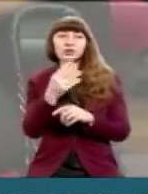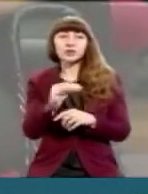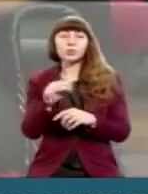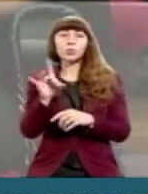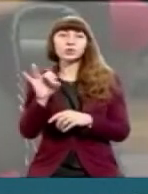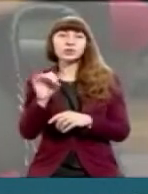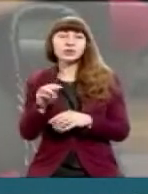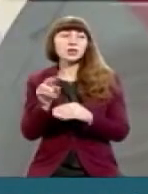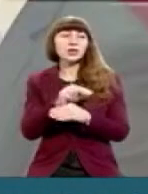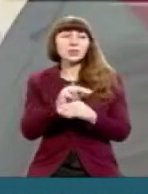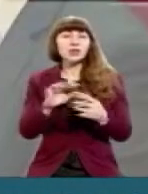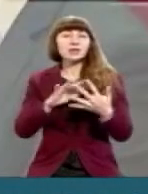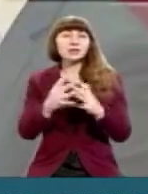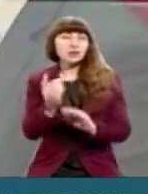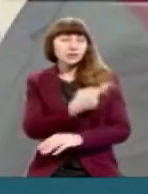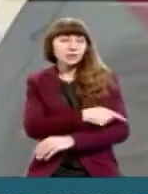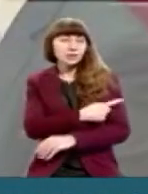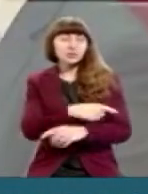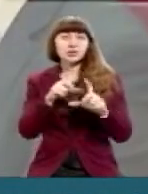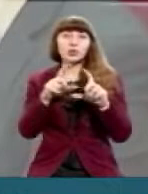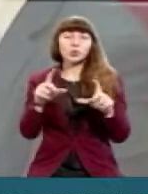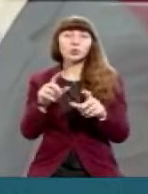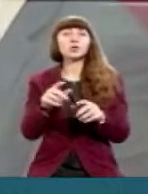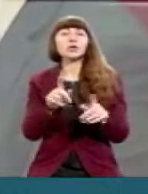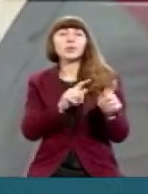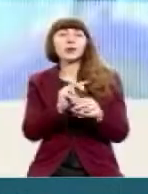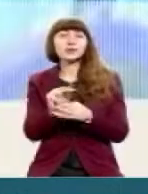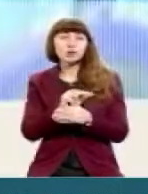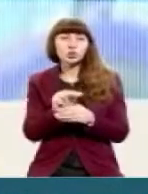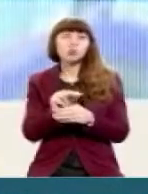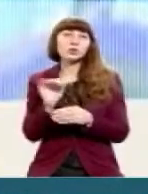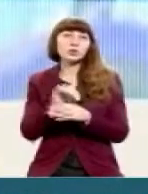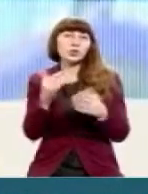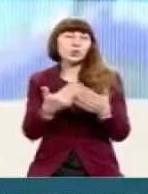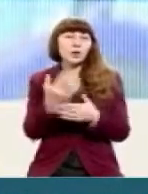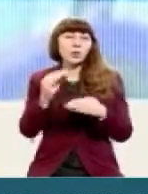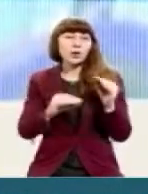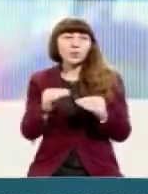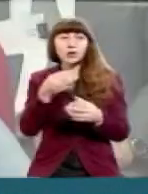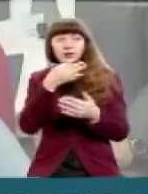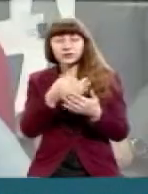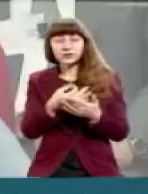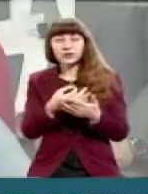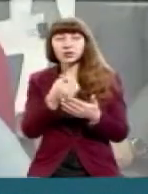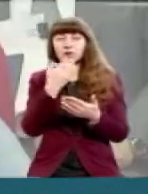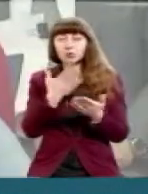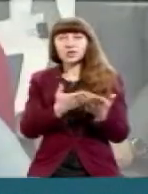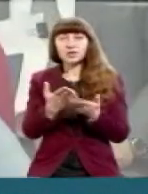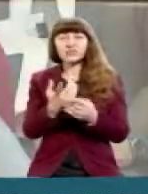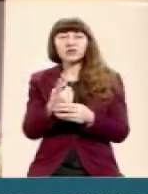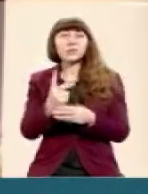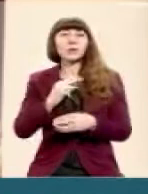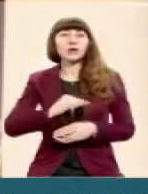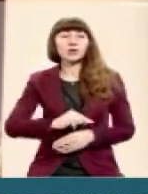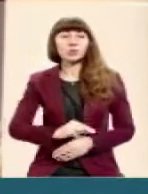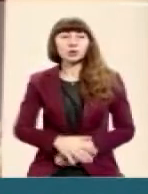пункты, ремонтируются сельские амбулатории, где устанавливают новое оборудование. Министр здравоохранения отмечает хорошо поставленную в этом направлении работу.